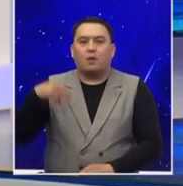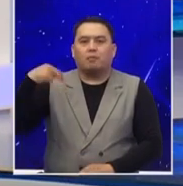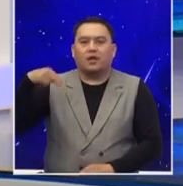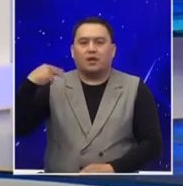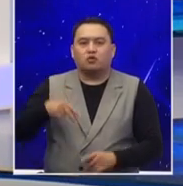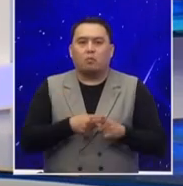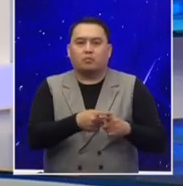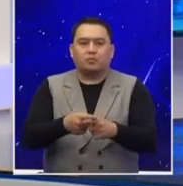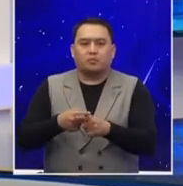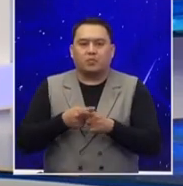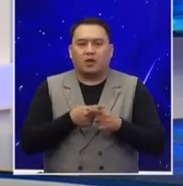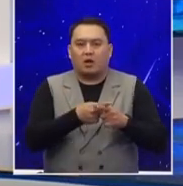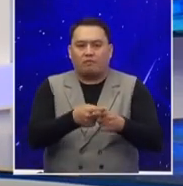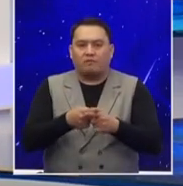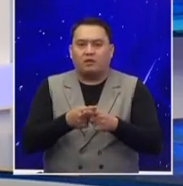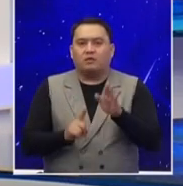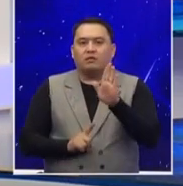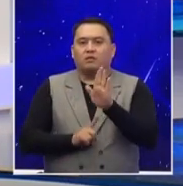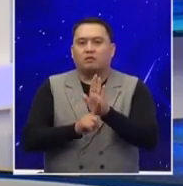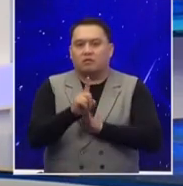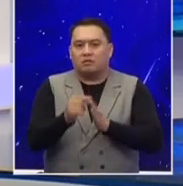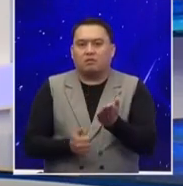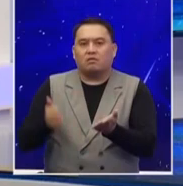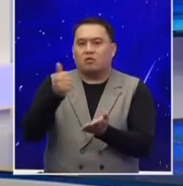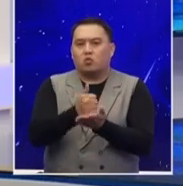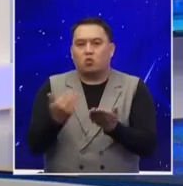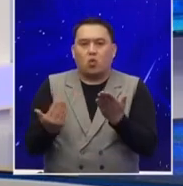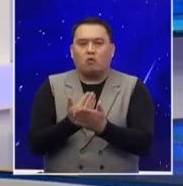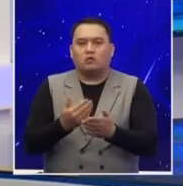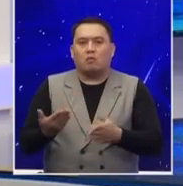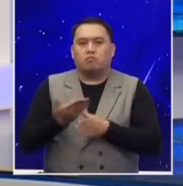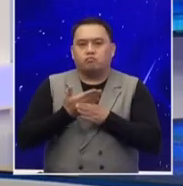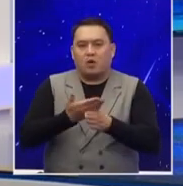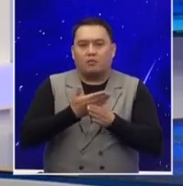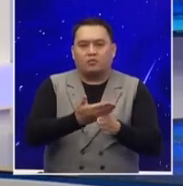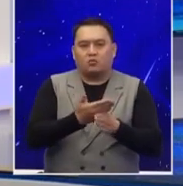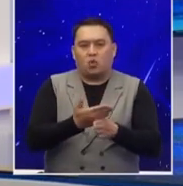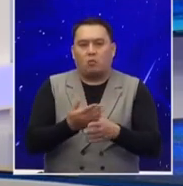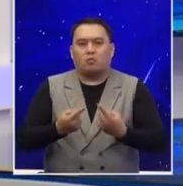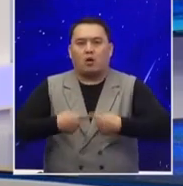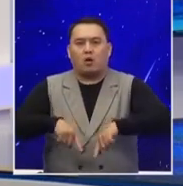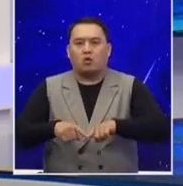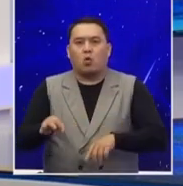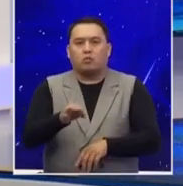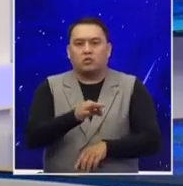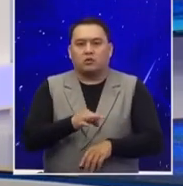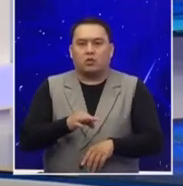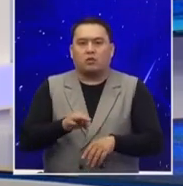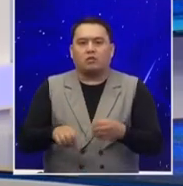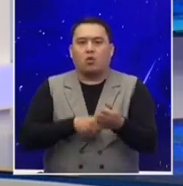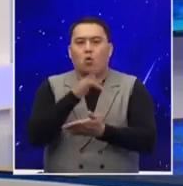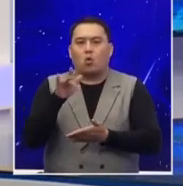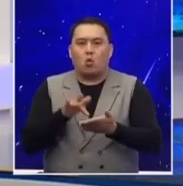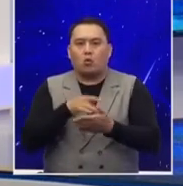Президент Беларуси Александр Лукашенко во время назначения новых помощников по Гродненской, Брестской областям и